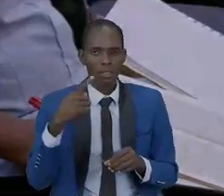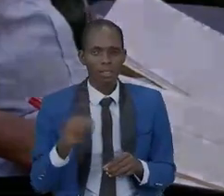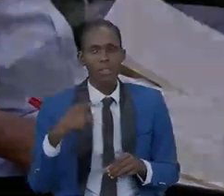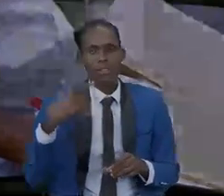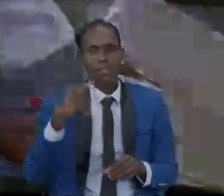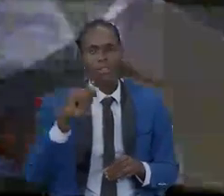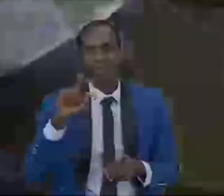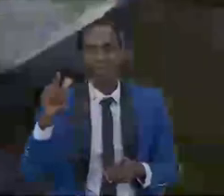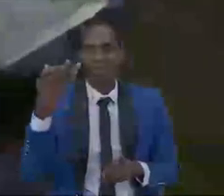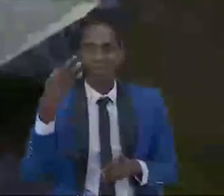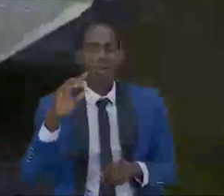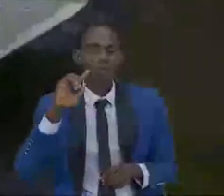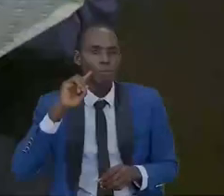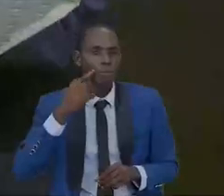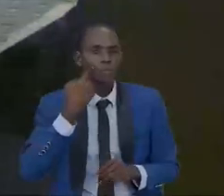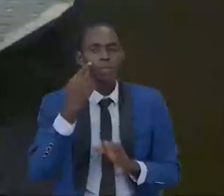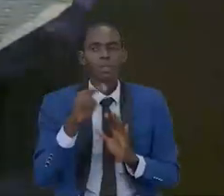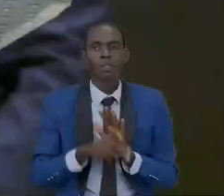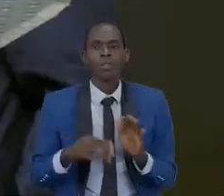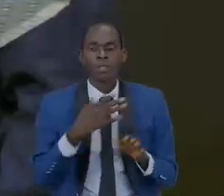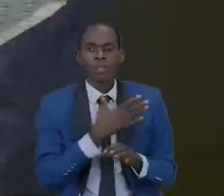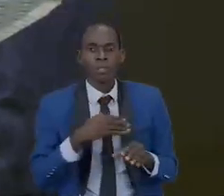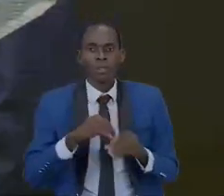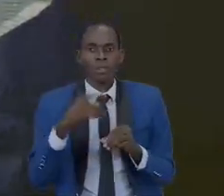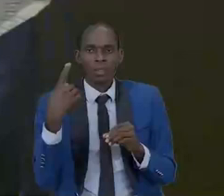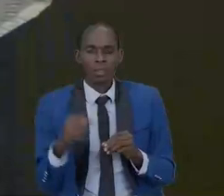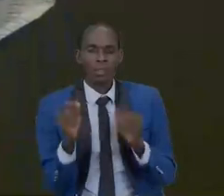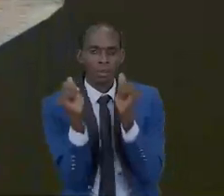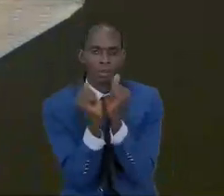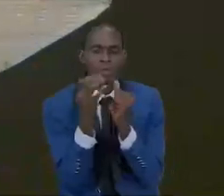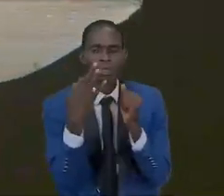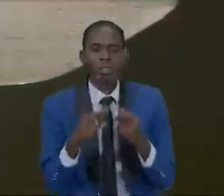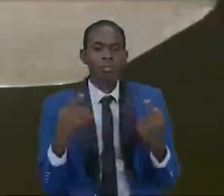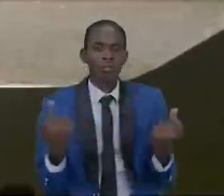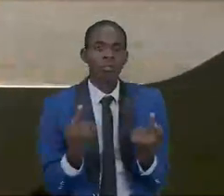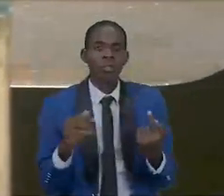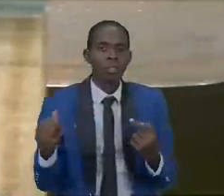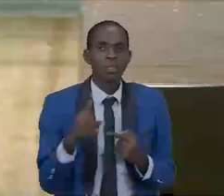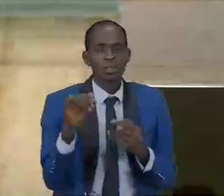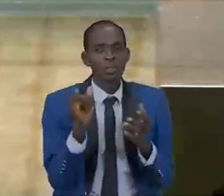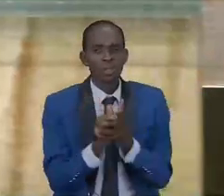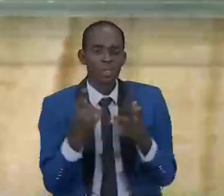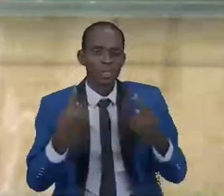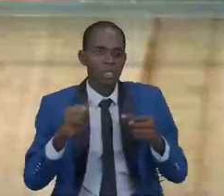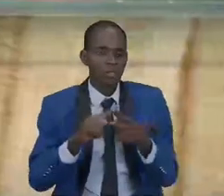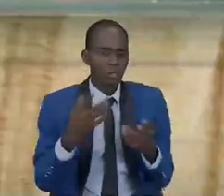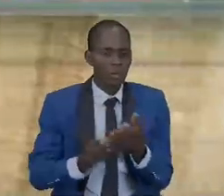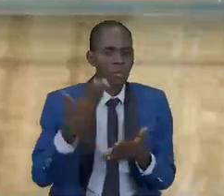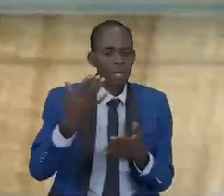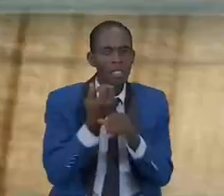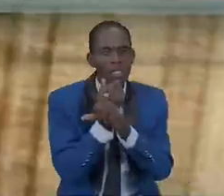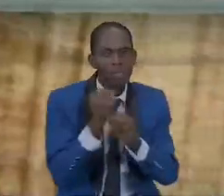amer et dans les lieux de l'iniquité quiconque essaie d'acheter le salut